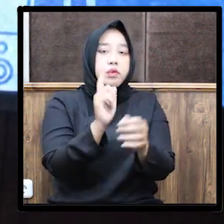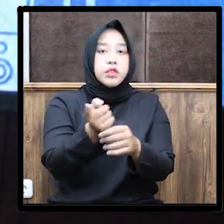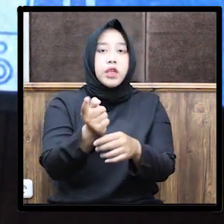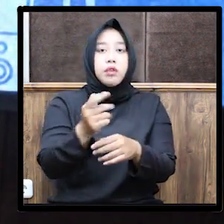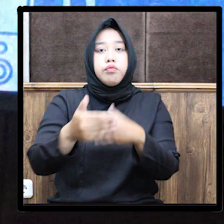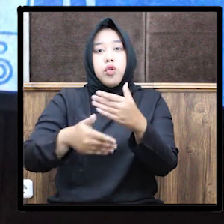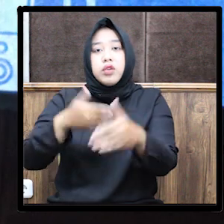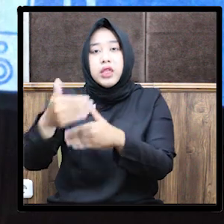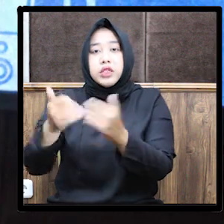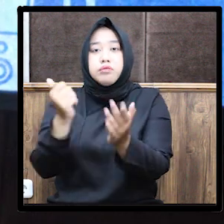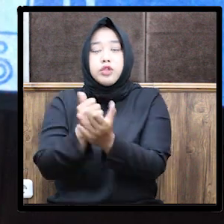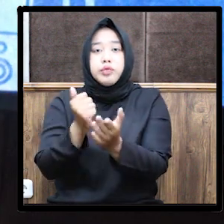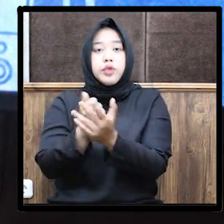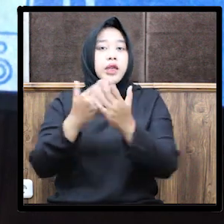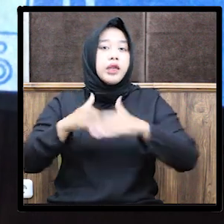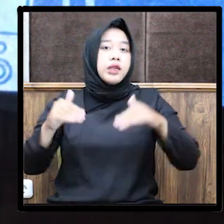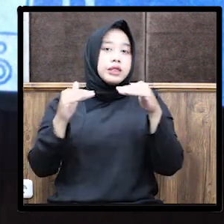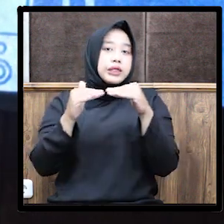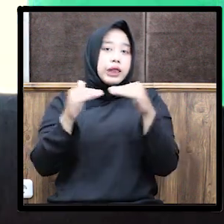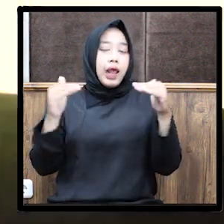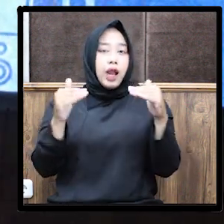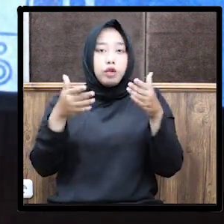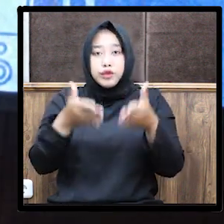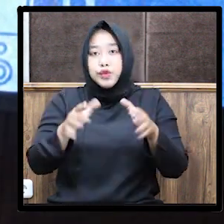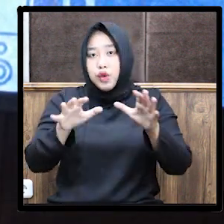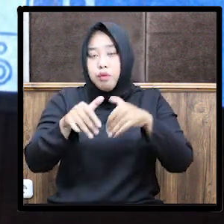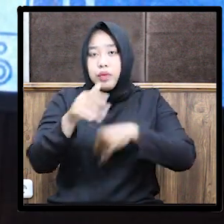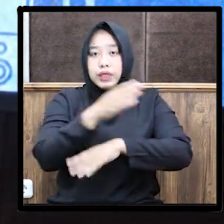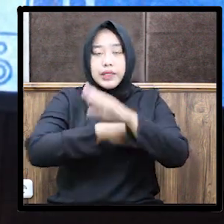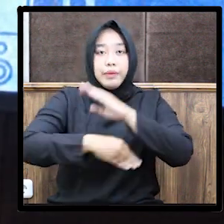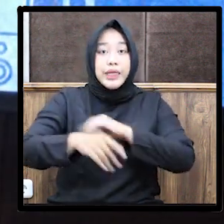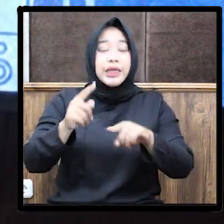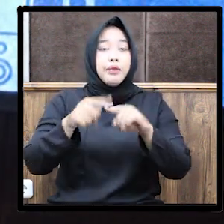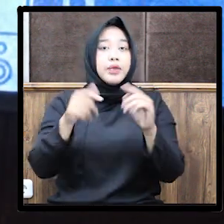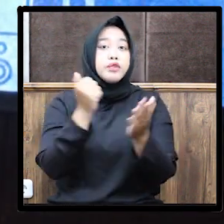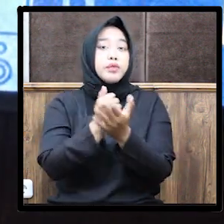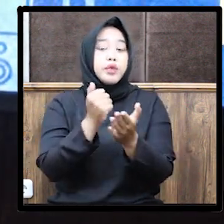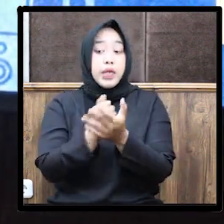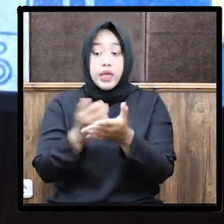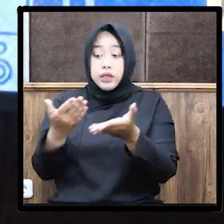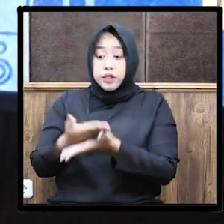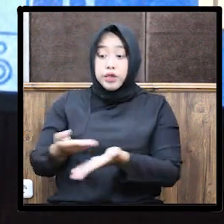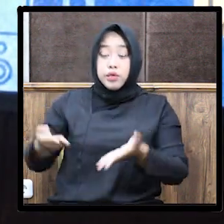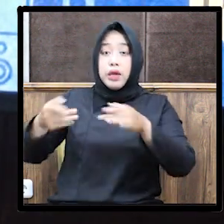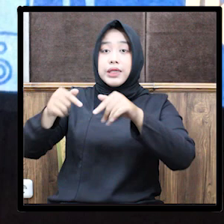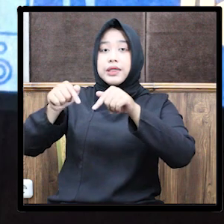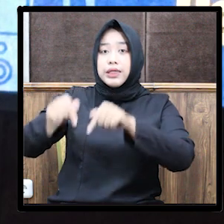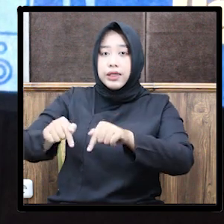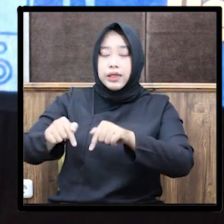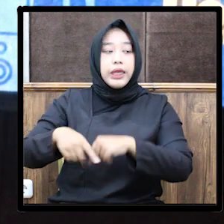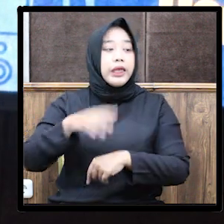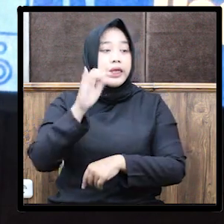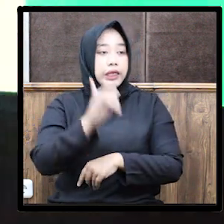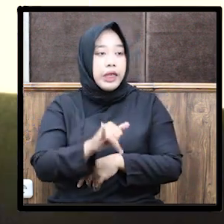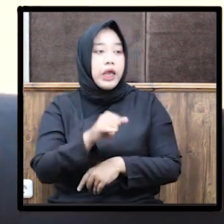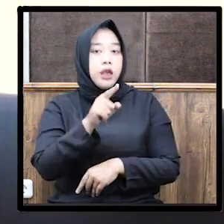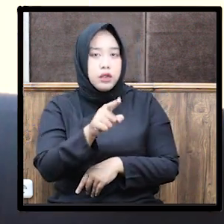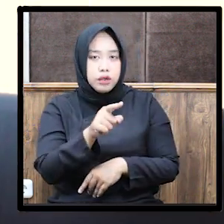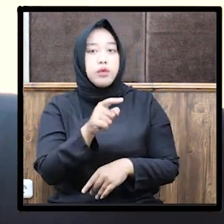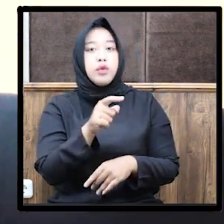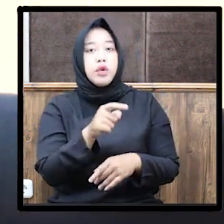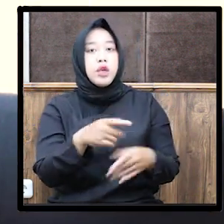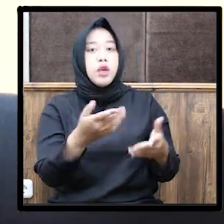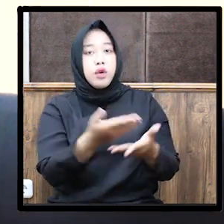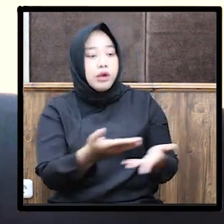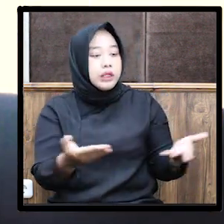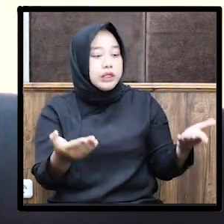memperhatikan, memperlakukan, memberi kesetaraan, memastikan kesetaraan di tengah disabilitas. Tapi memang ya situasi